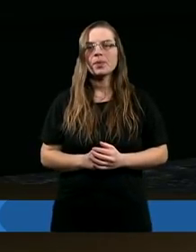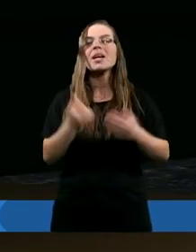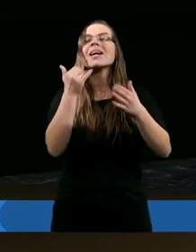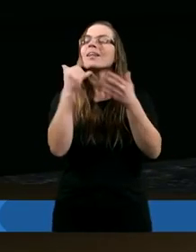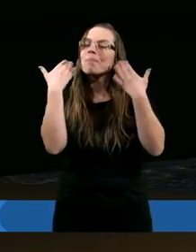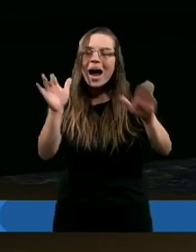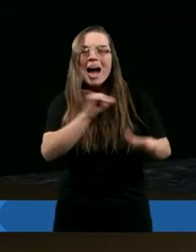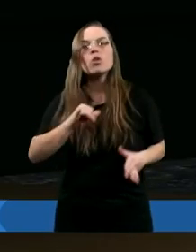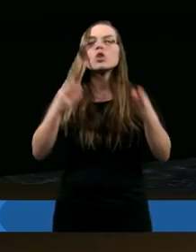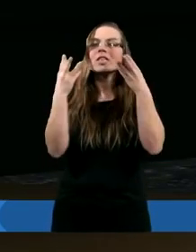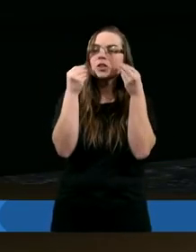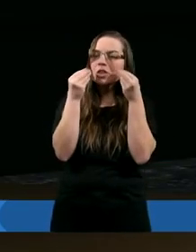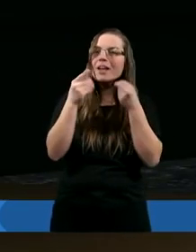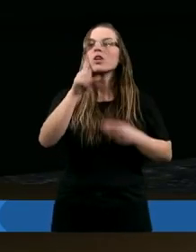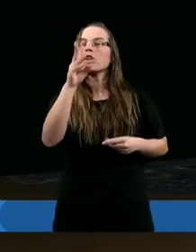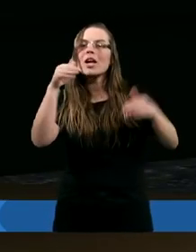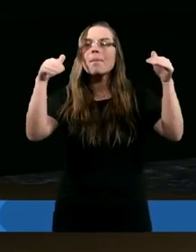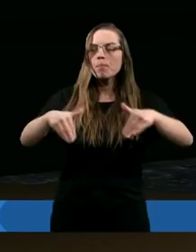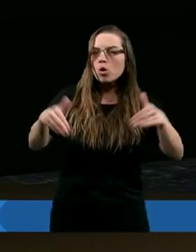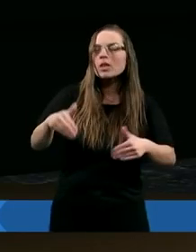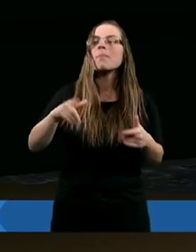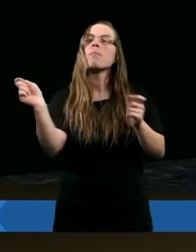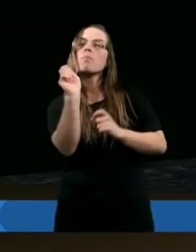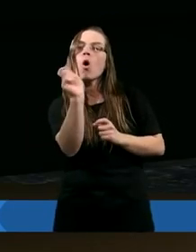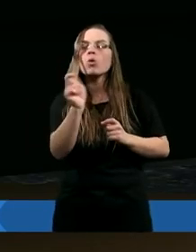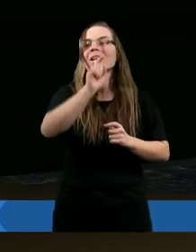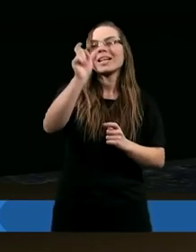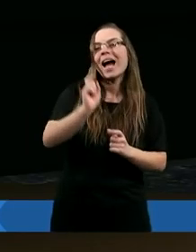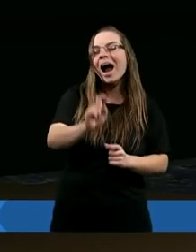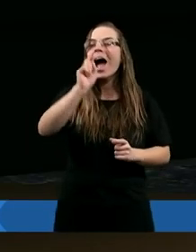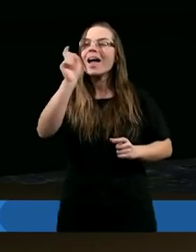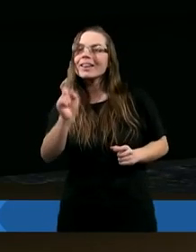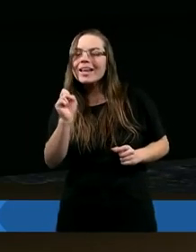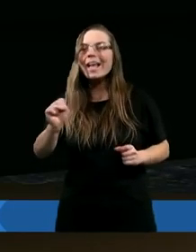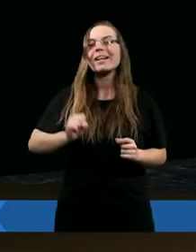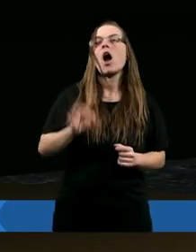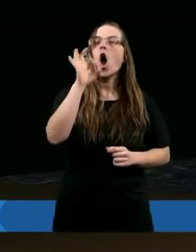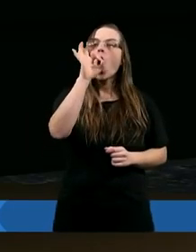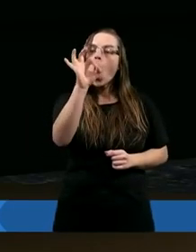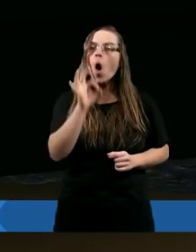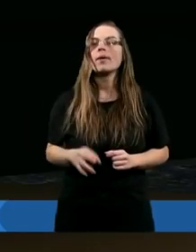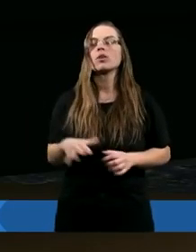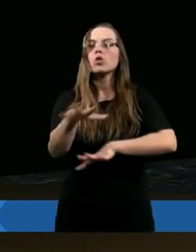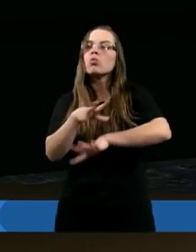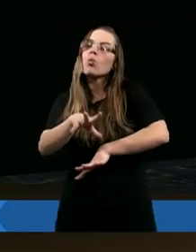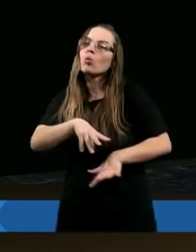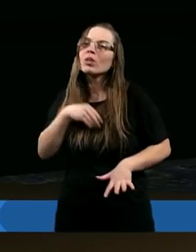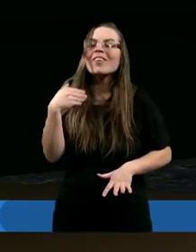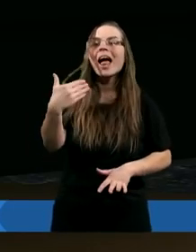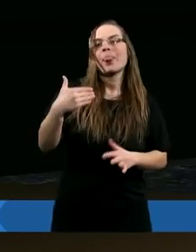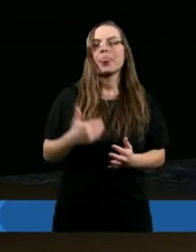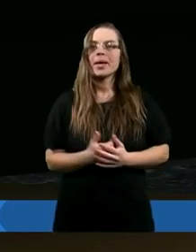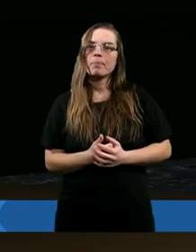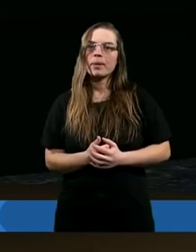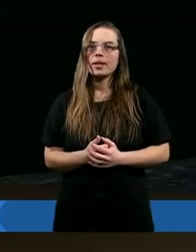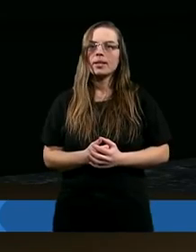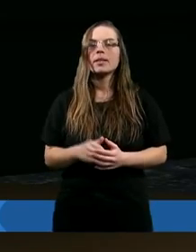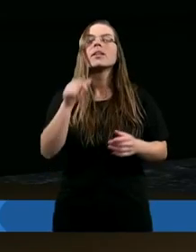Bardzo się cieszę, że możemy poruszać zagadnienia o Duchu Świętym.